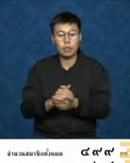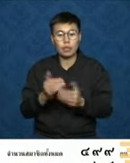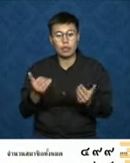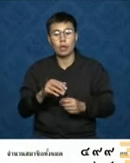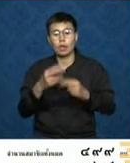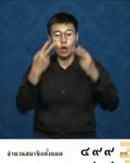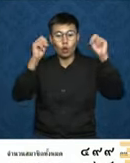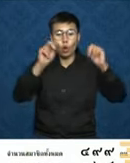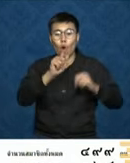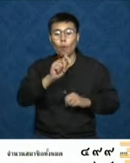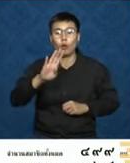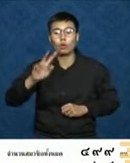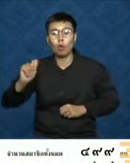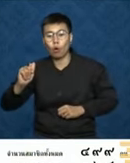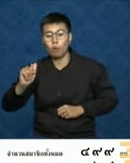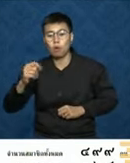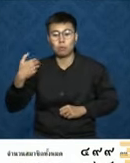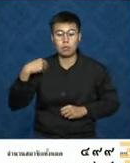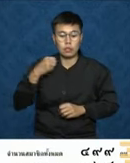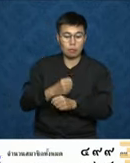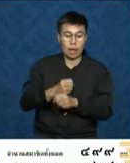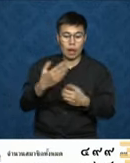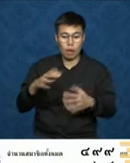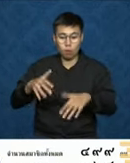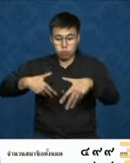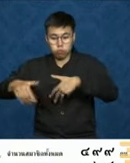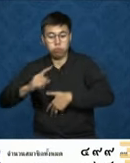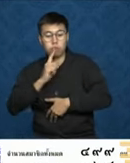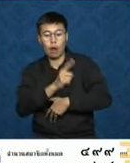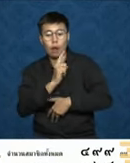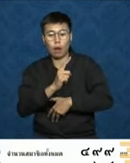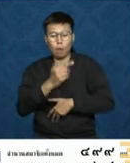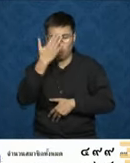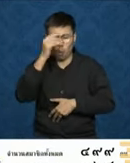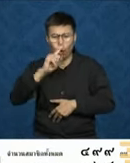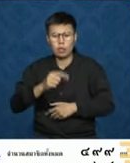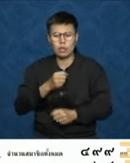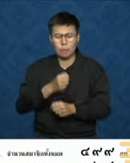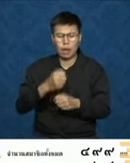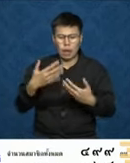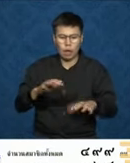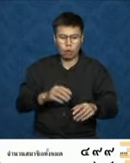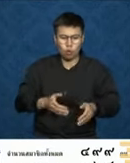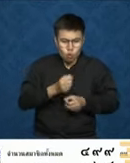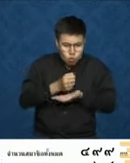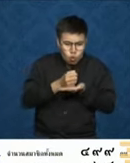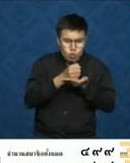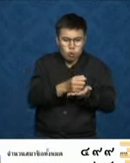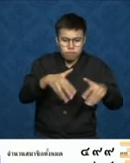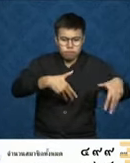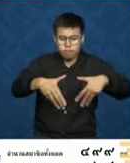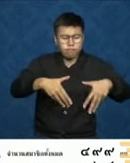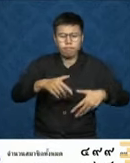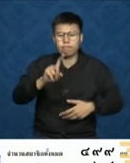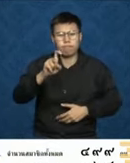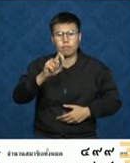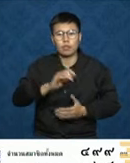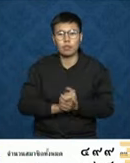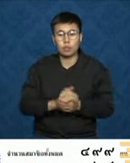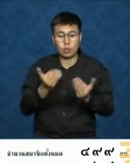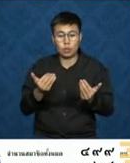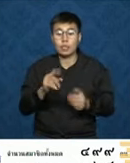ได้ครับเพราะว่าทำงานแล้วโดนชาวบ้านด่านะครับไม่สามารถที่จะเข้าไปพัฒนาพื้นที่เหล่านี้ได้เพราะฉะนั้นเรื่องนี้เนี่ยคำถามก็คือว่านายกได้รับ